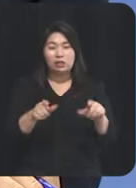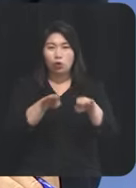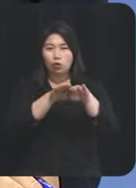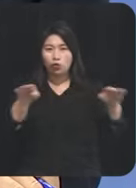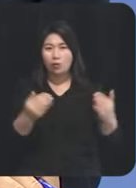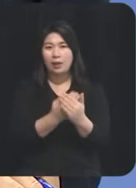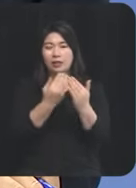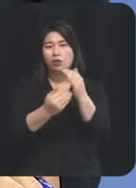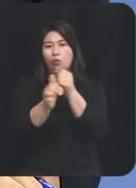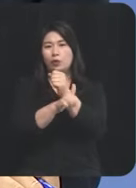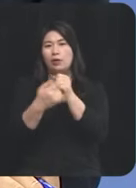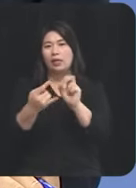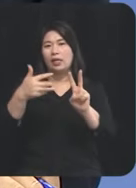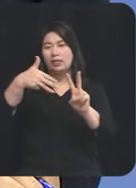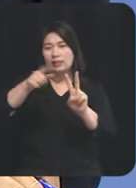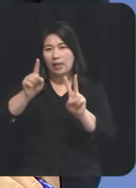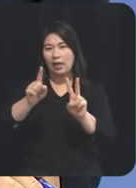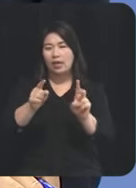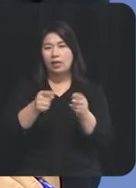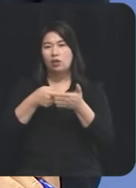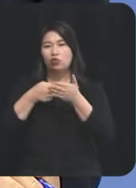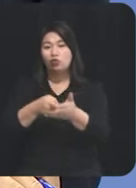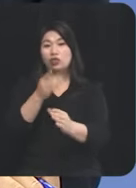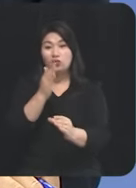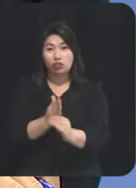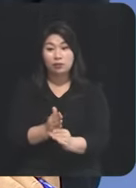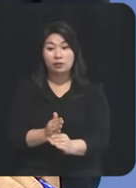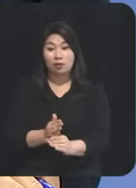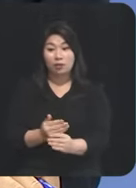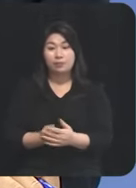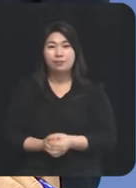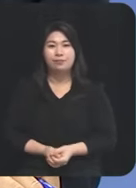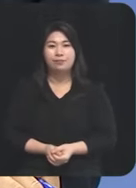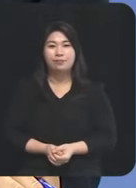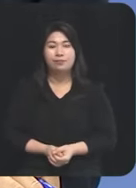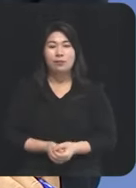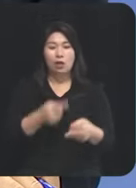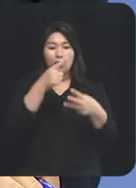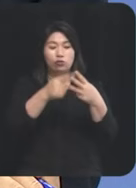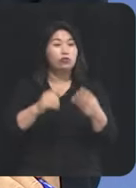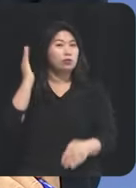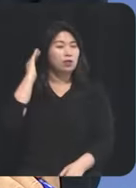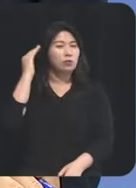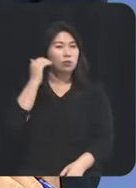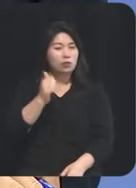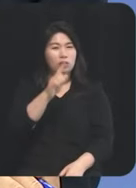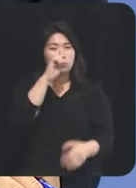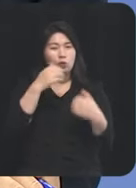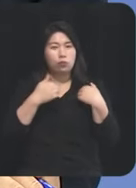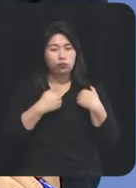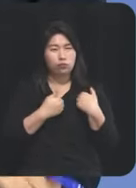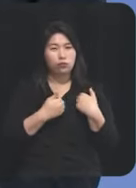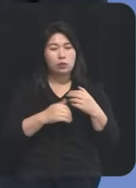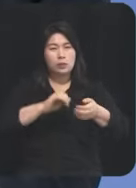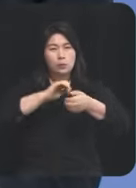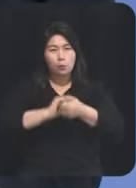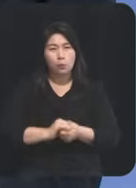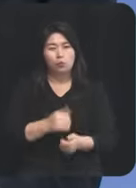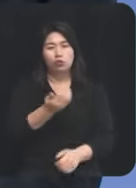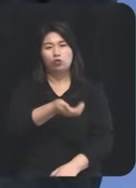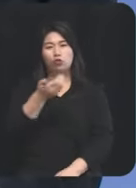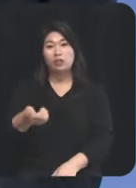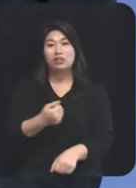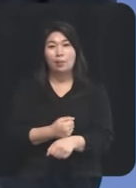지역균형발전위원회에서 제2차 공공기관 이전을 추진하고 있습니다. 윤석열 정부에서 제2차 공공기관 이전은 반드시 추진할 겁니다.